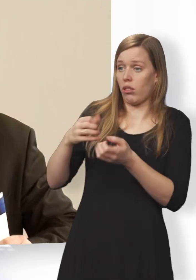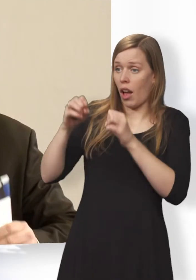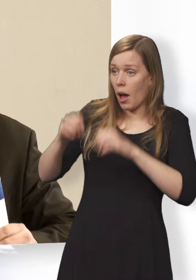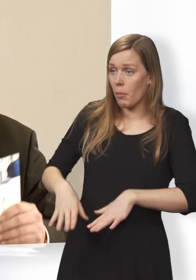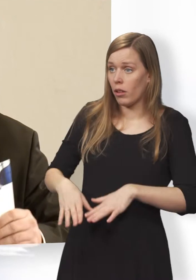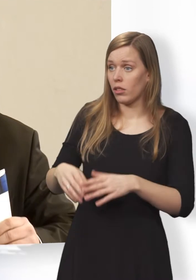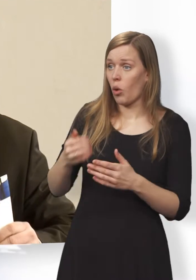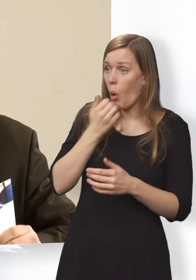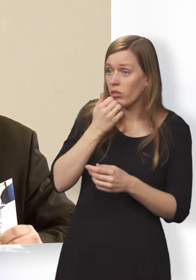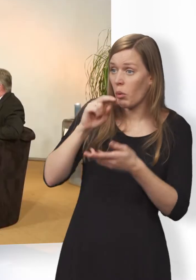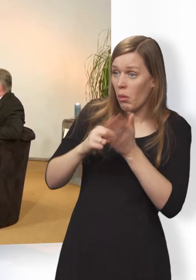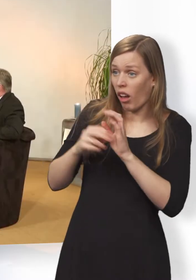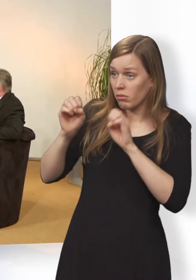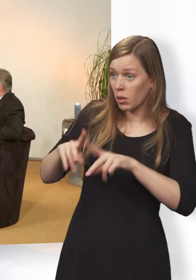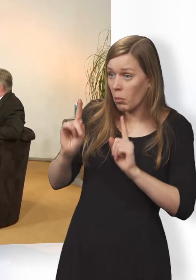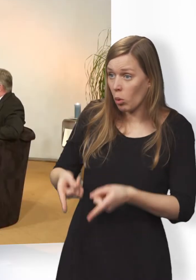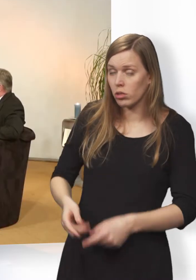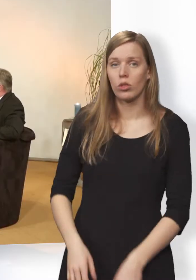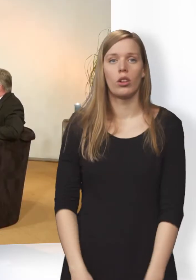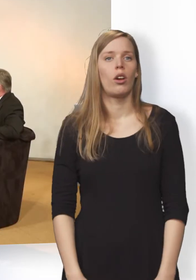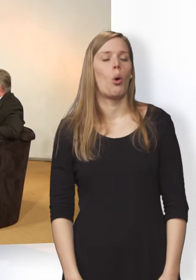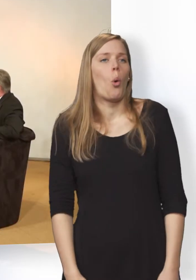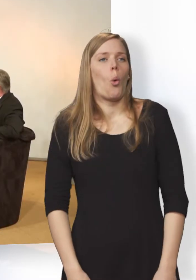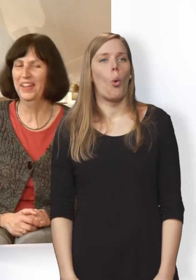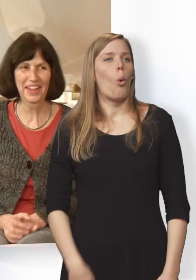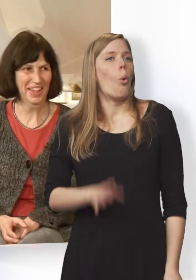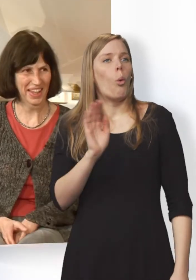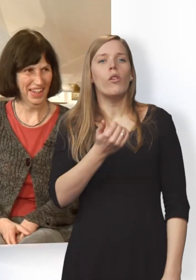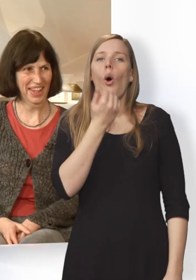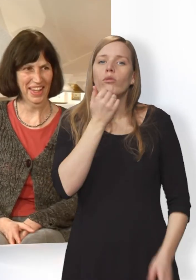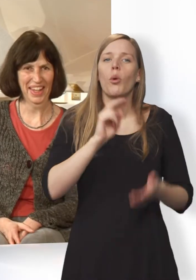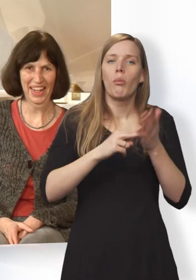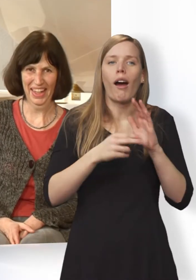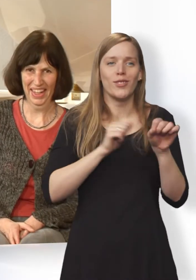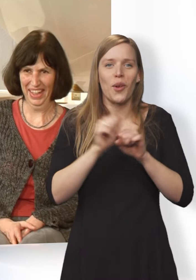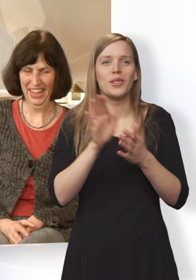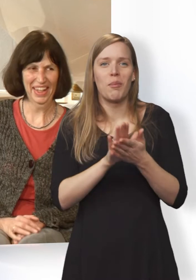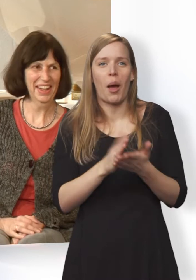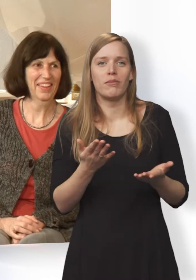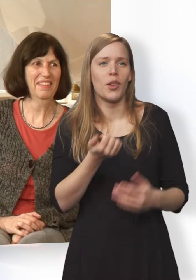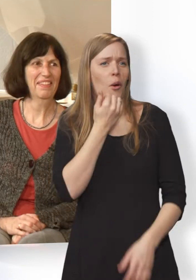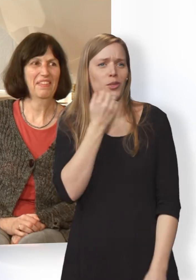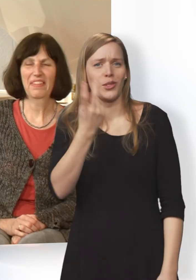trotzdem noch pläne hoffnungen der vergleich machen wir kurz über und hoffnung haben